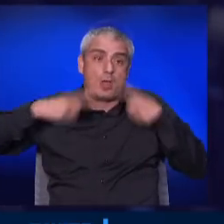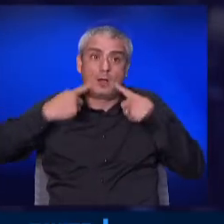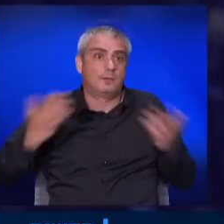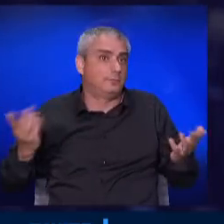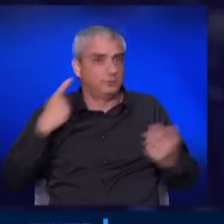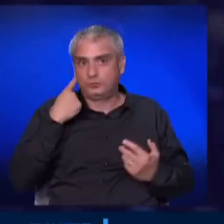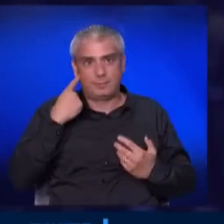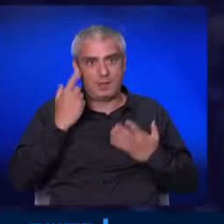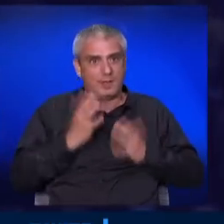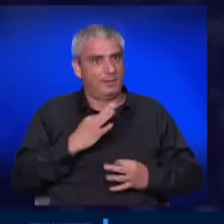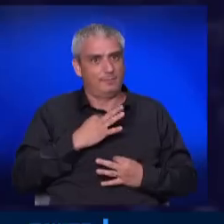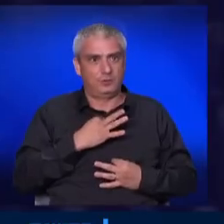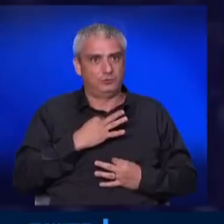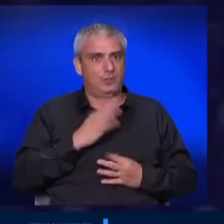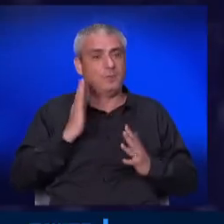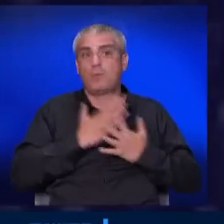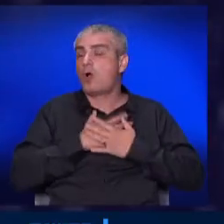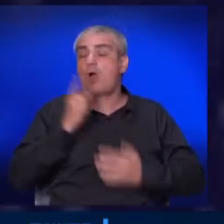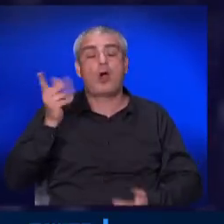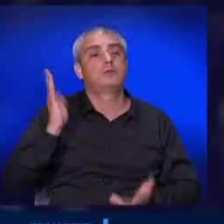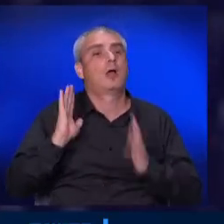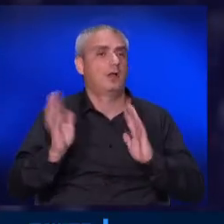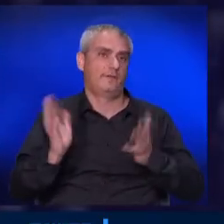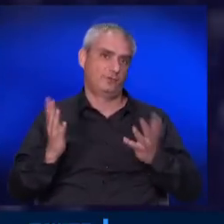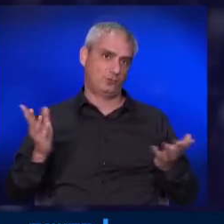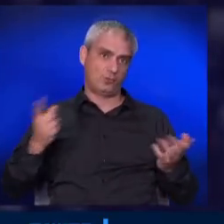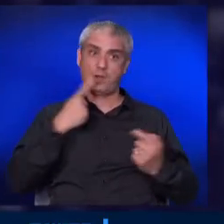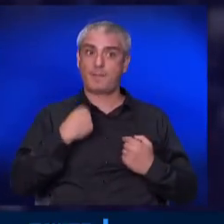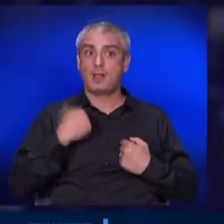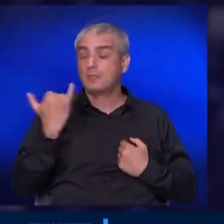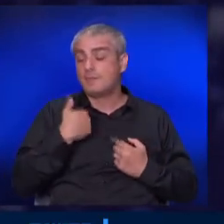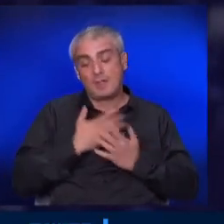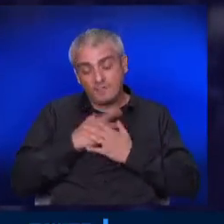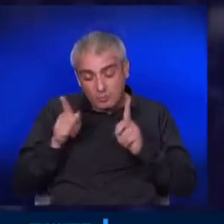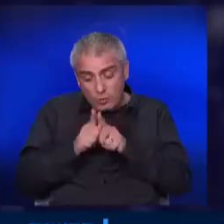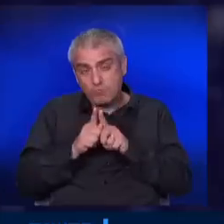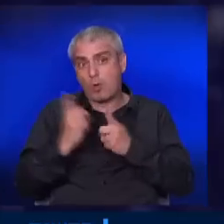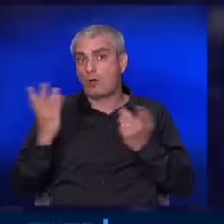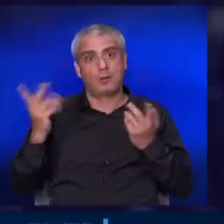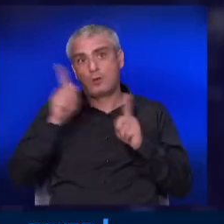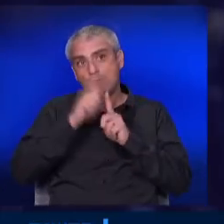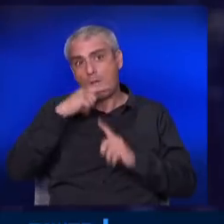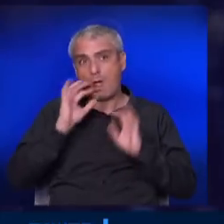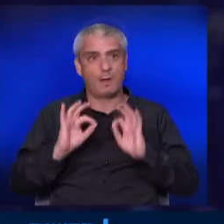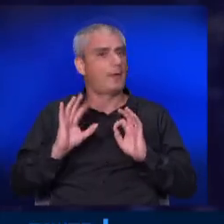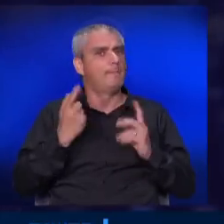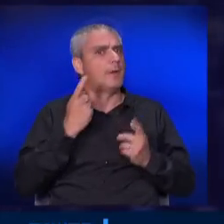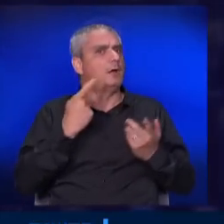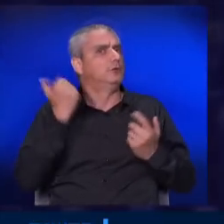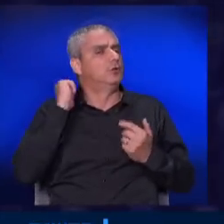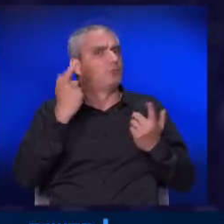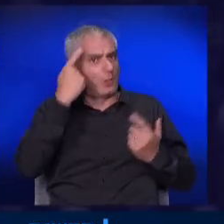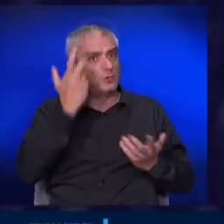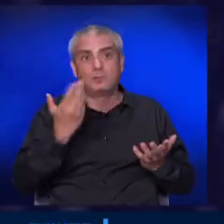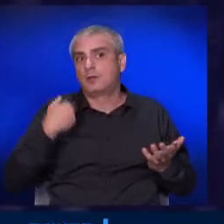נשמע, הבן שלי מאוד מאוד אהב אותו. אמר, אני תמיד אהבתי אותו כמו אבא. מה היה שם אבל אתמול, את יודעת?